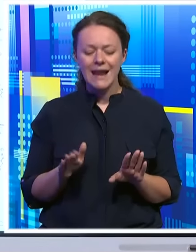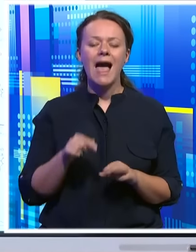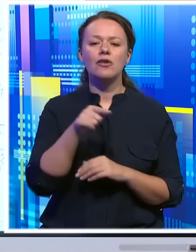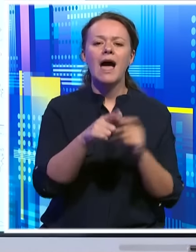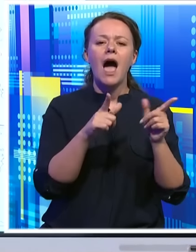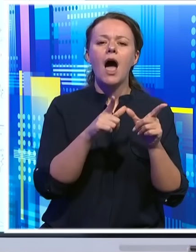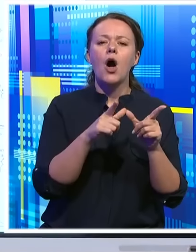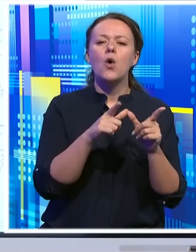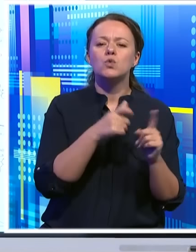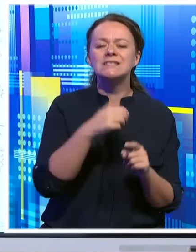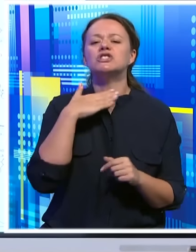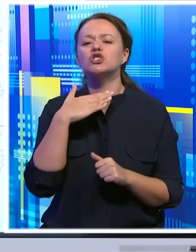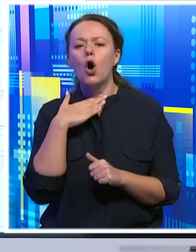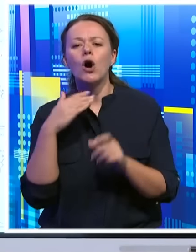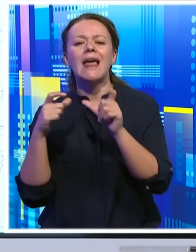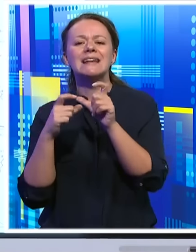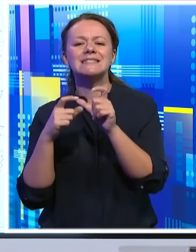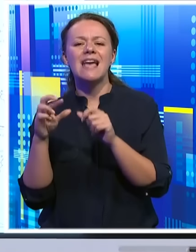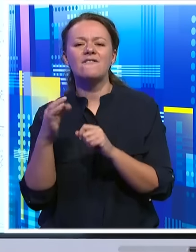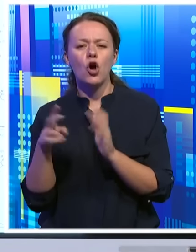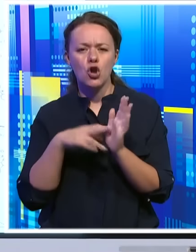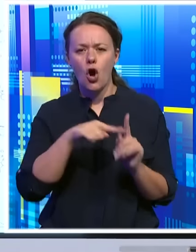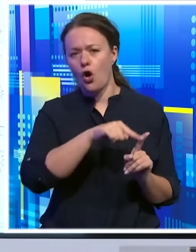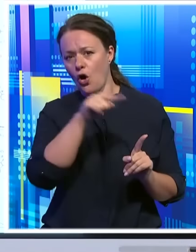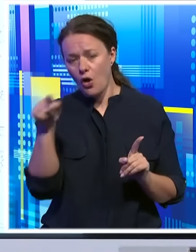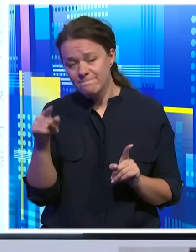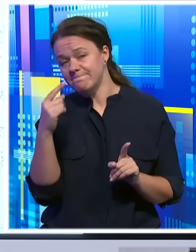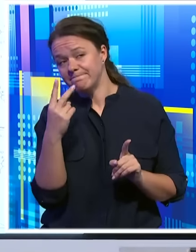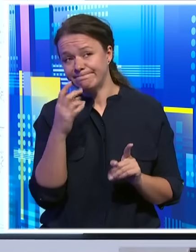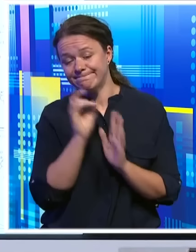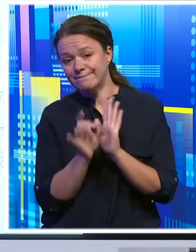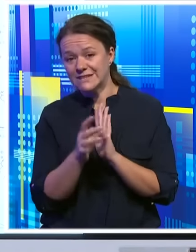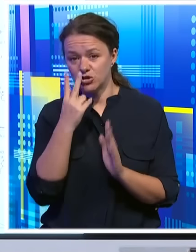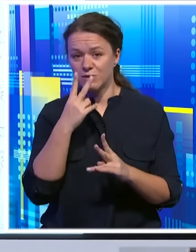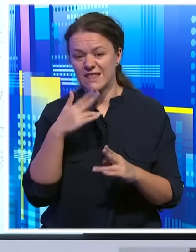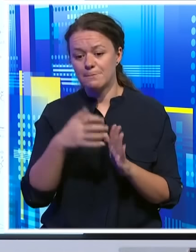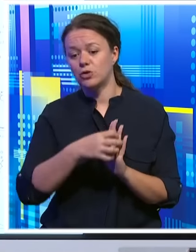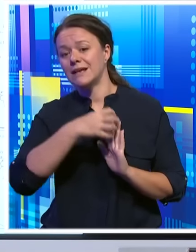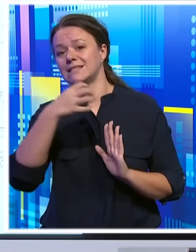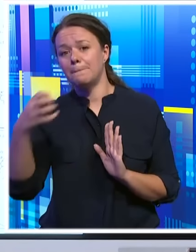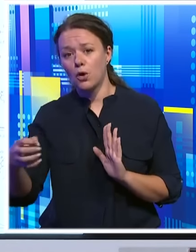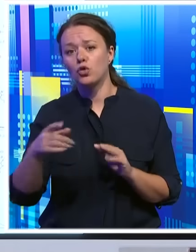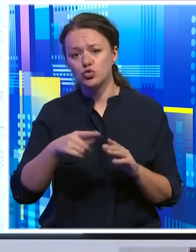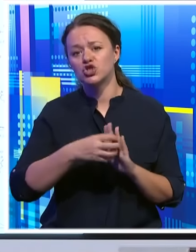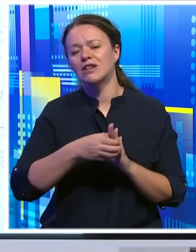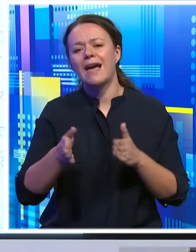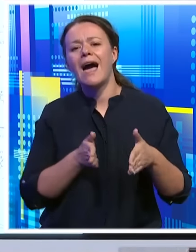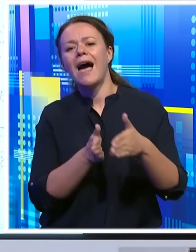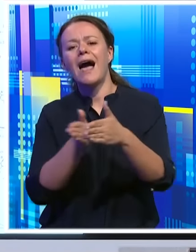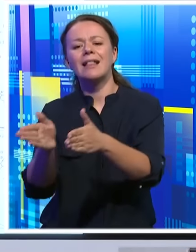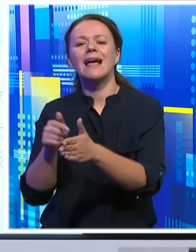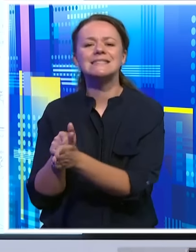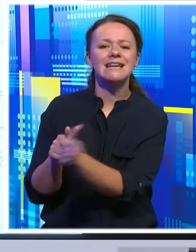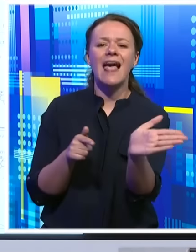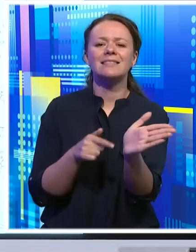Uzića, Gorjana i Sevojna, pa ćemo brzo gledati da tu produžimo radove sve do Bele zemlje, do skretanja za Kotromane